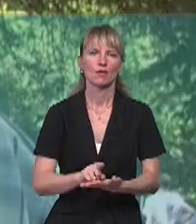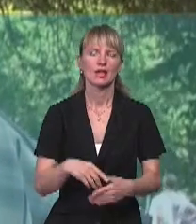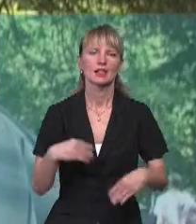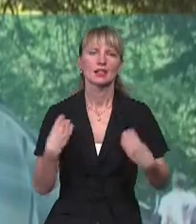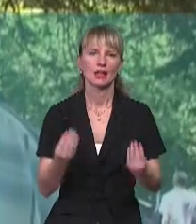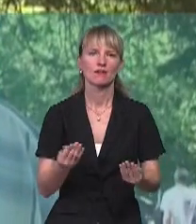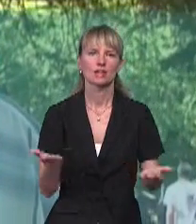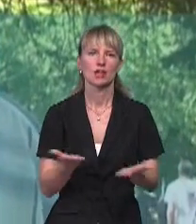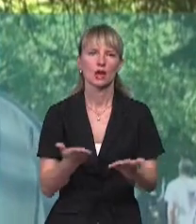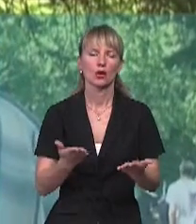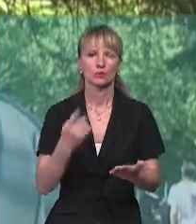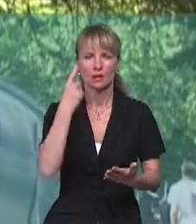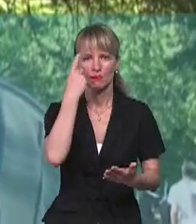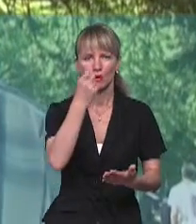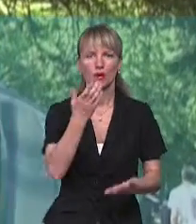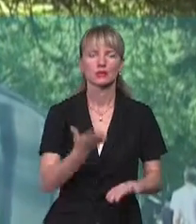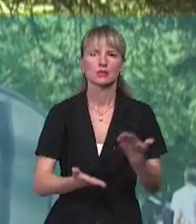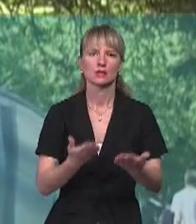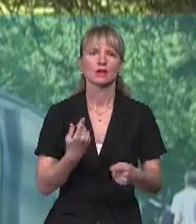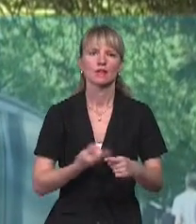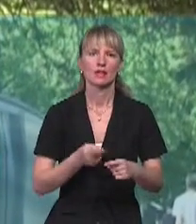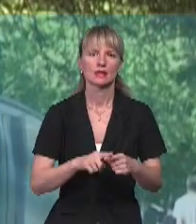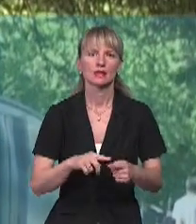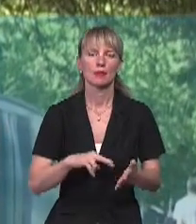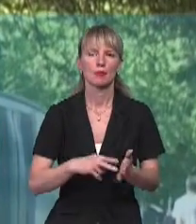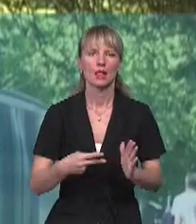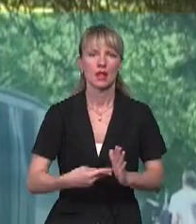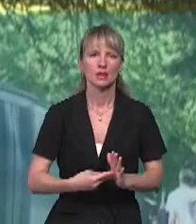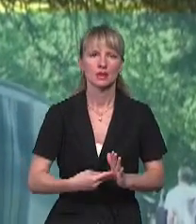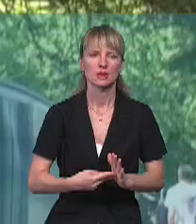надавати якусь інформацію, якщо в цьому плані